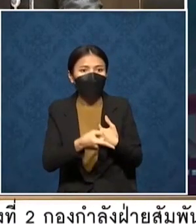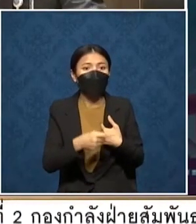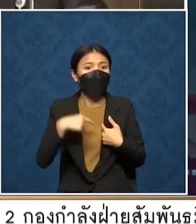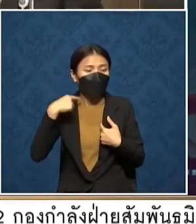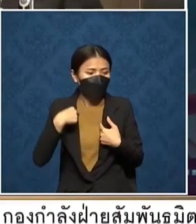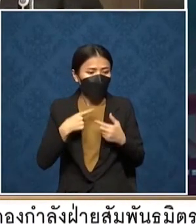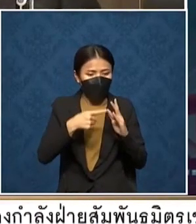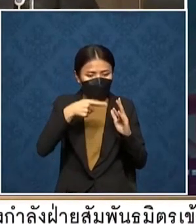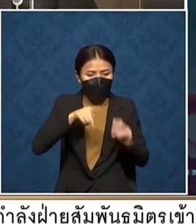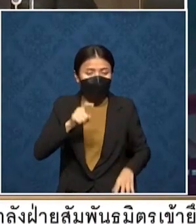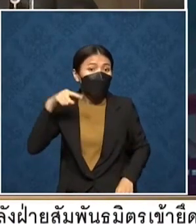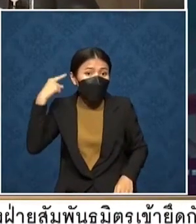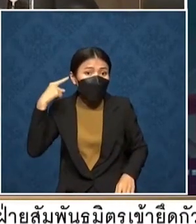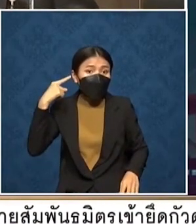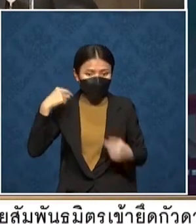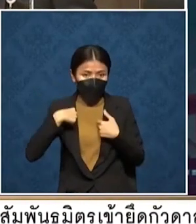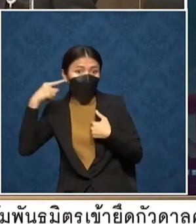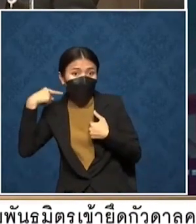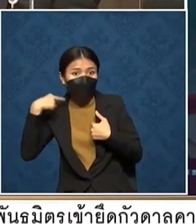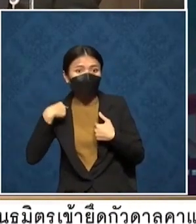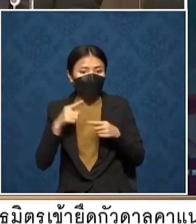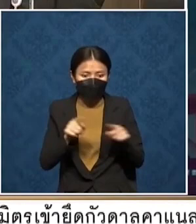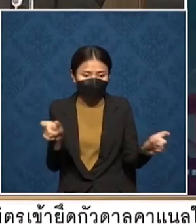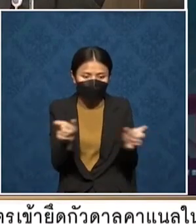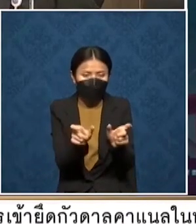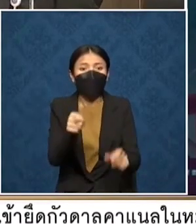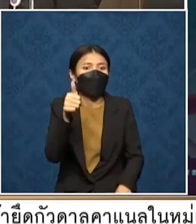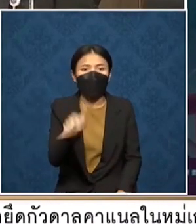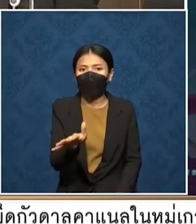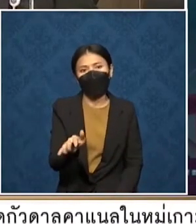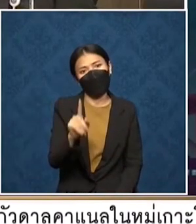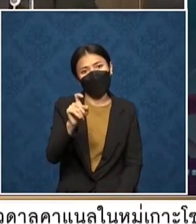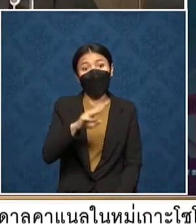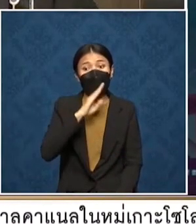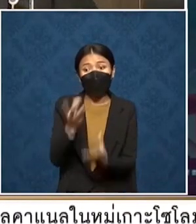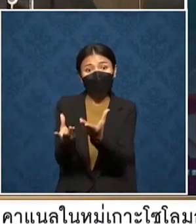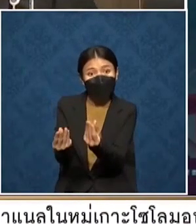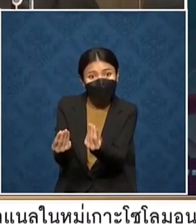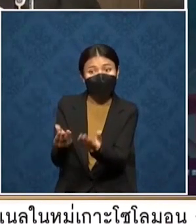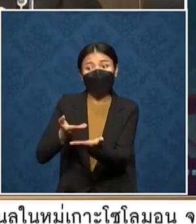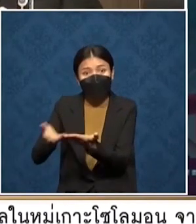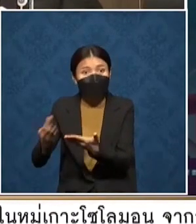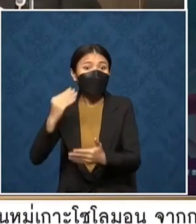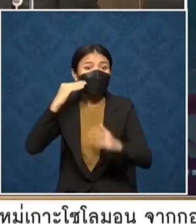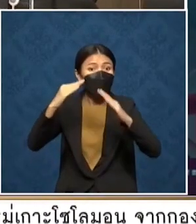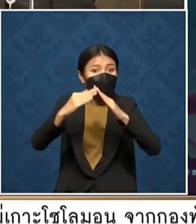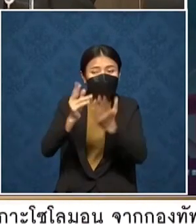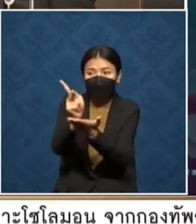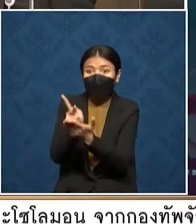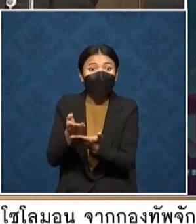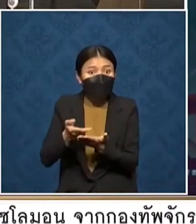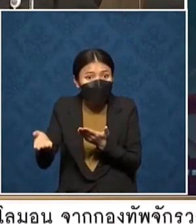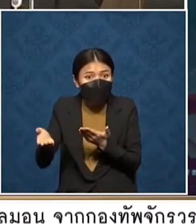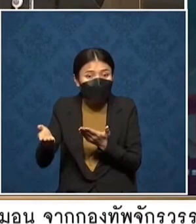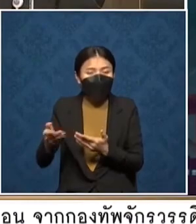ช ่แต่สำคัญที่สุดสำคัญที่สุดที่สามก็คือเอกภาพ ไม่มีเอกภาพแล้วในรัฐบาลตอนนี้ใช่ไหมคะ คือสั่งกันไม่